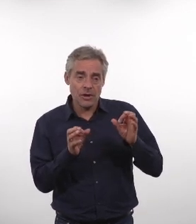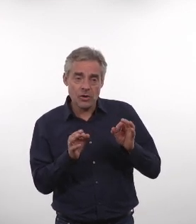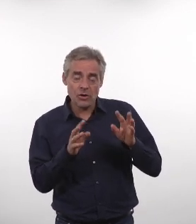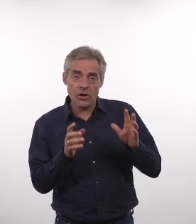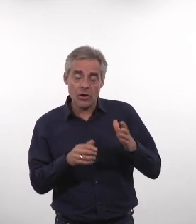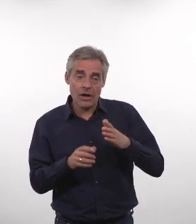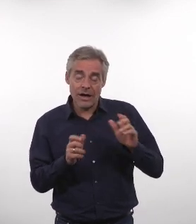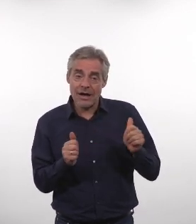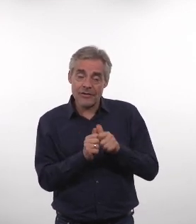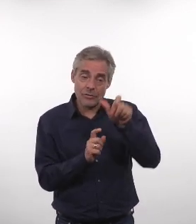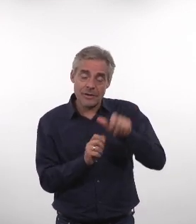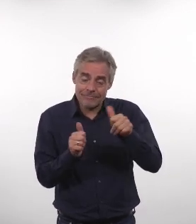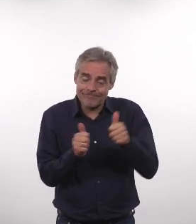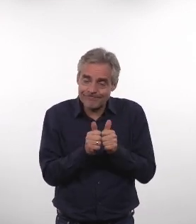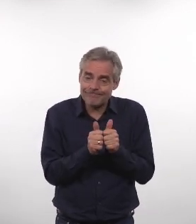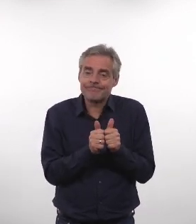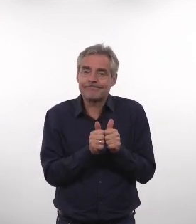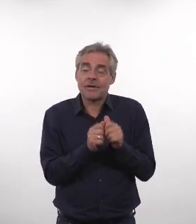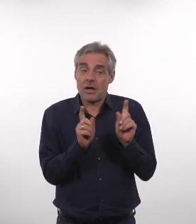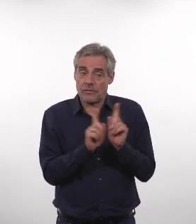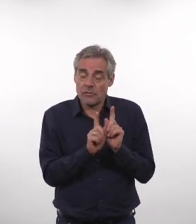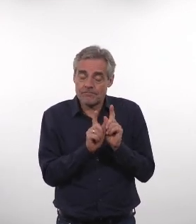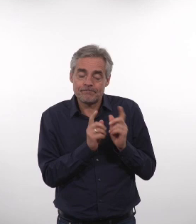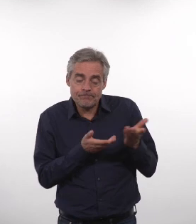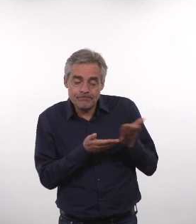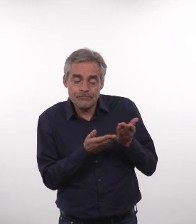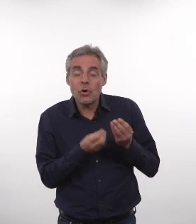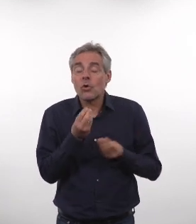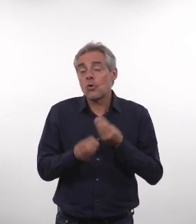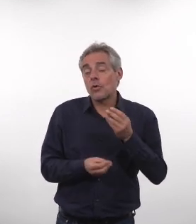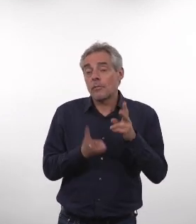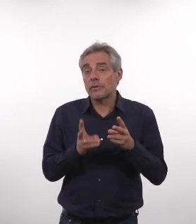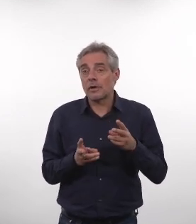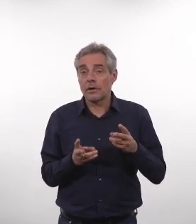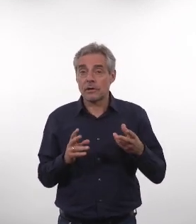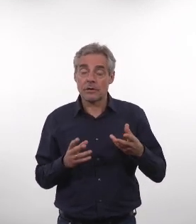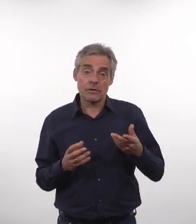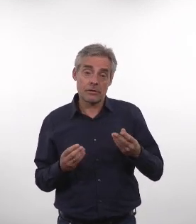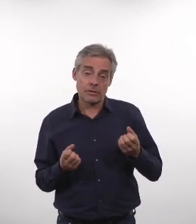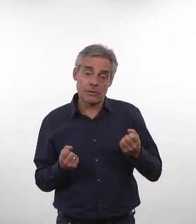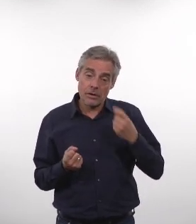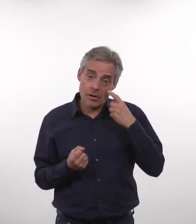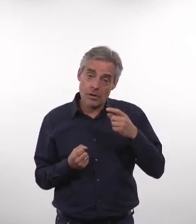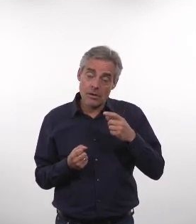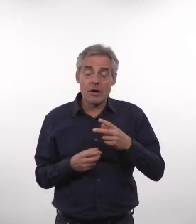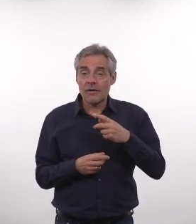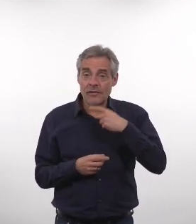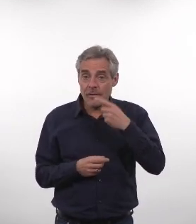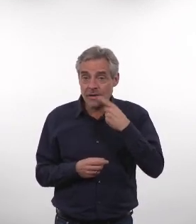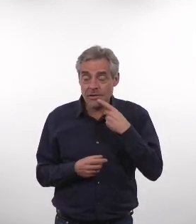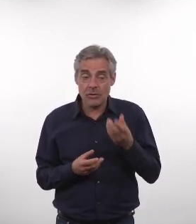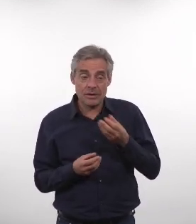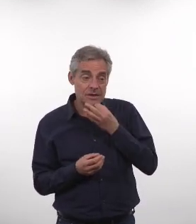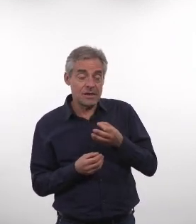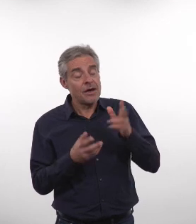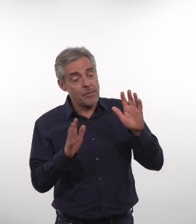privilégié avec une personne en privilégié, un temps individuel, ou alors ça peut être un renforçateur sur la verbalisation, de dire à la personne